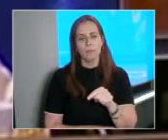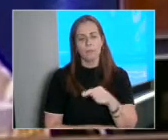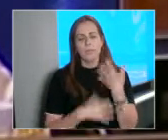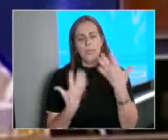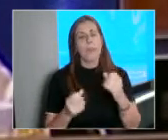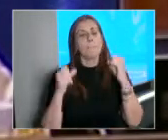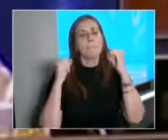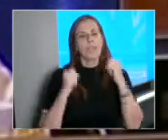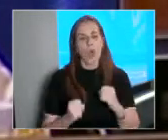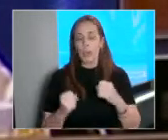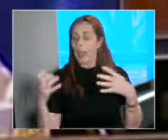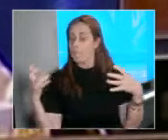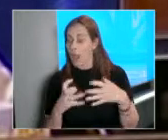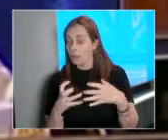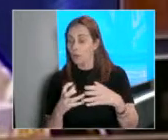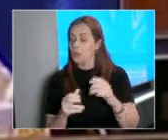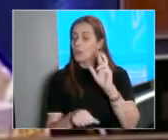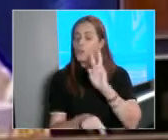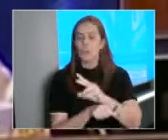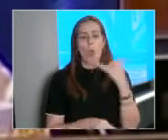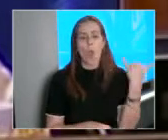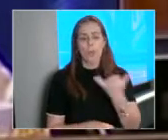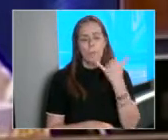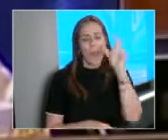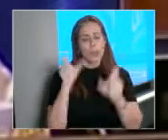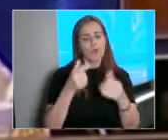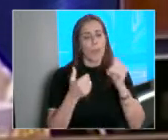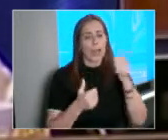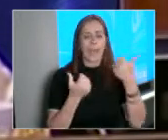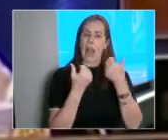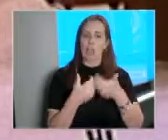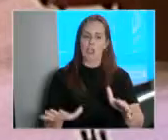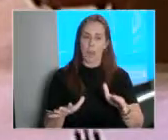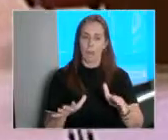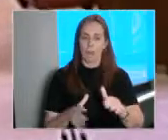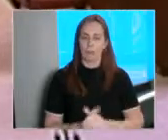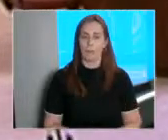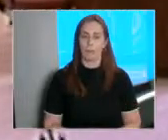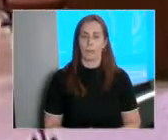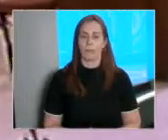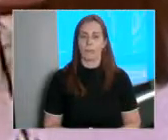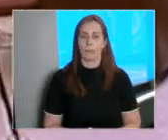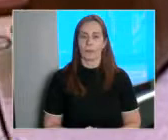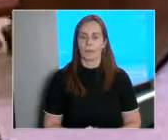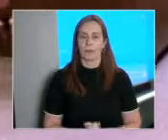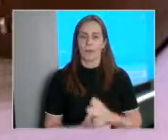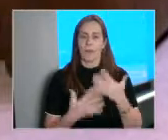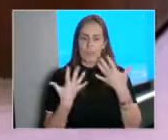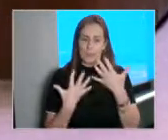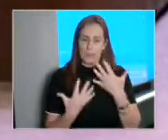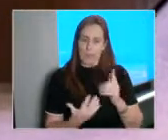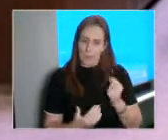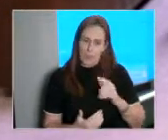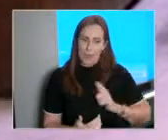של ביטחון סוציאלי שתגן תמיד על החלשים ביותר בתוכה. מילה כמעט מעדות אישית על